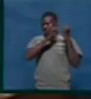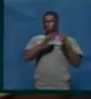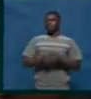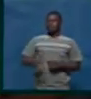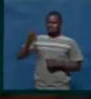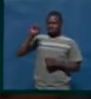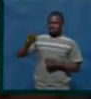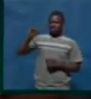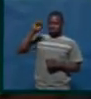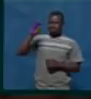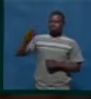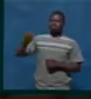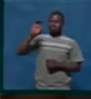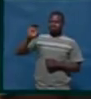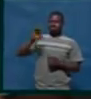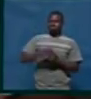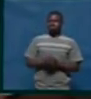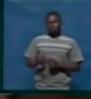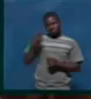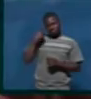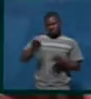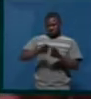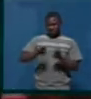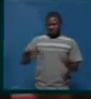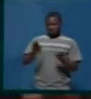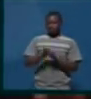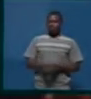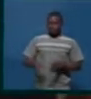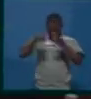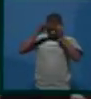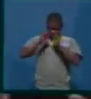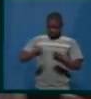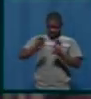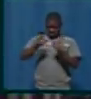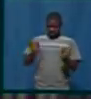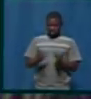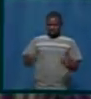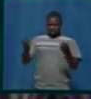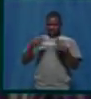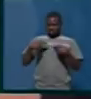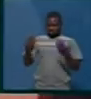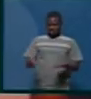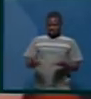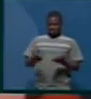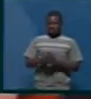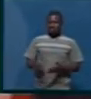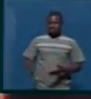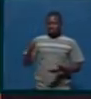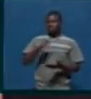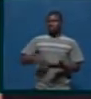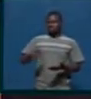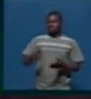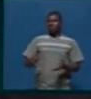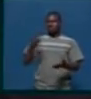bon port. Pour entamer ce combat, les différents présidents des commissions reçoivent ici leur lettre de mission des mains du ministre en charge de